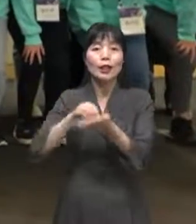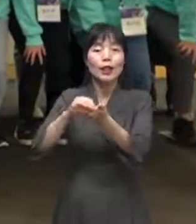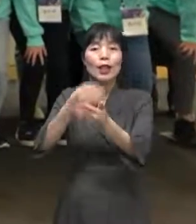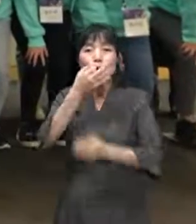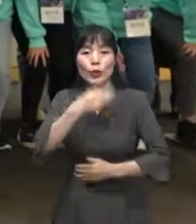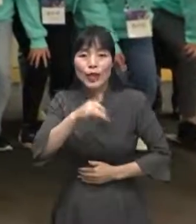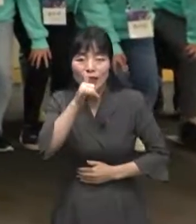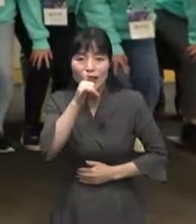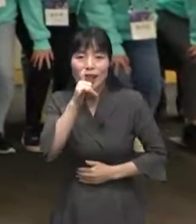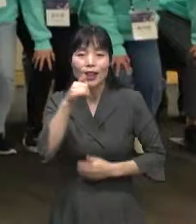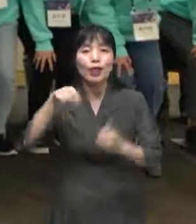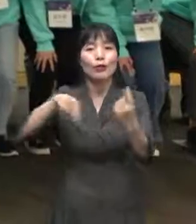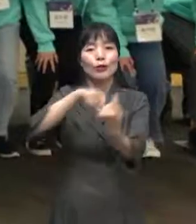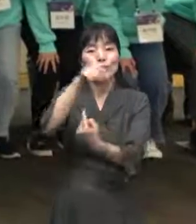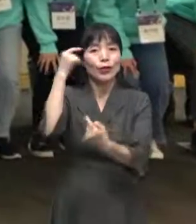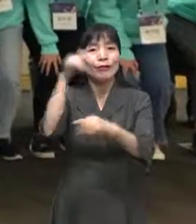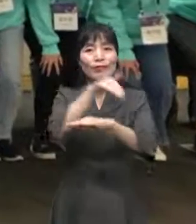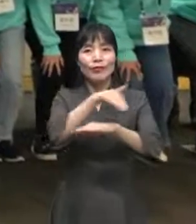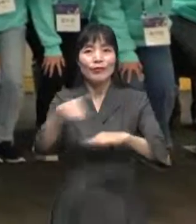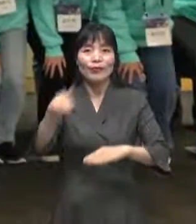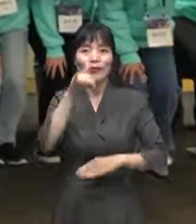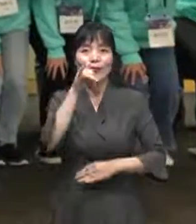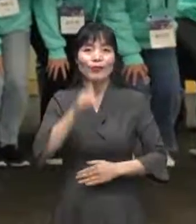내실있게 운영할 계획입니다